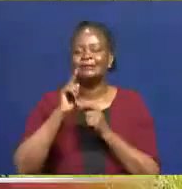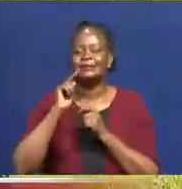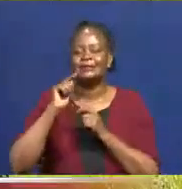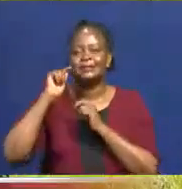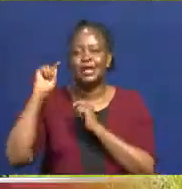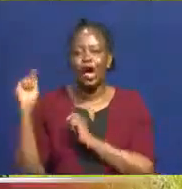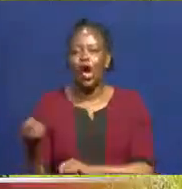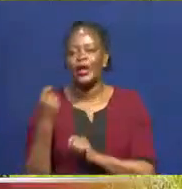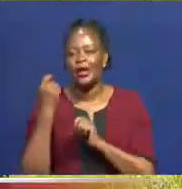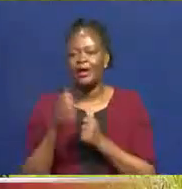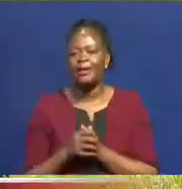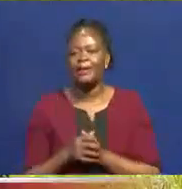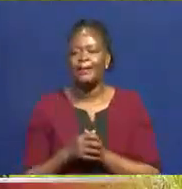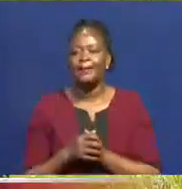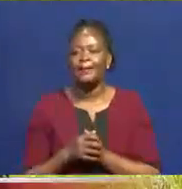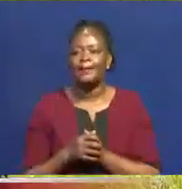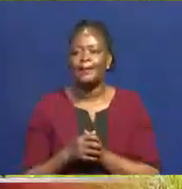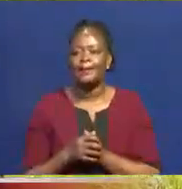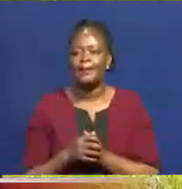Sigona.